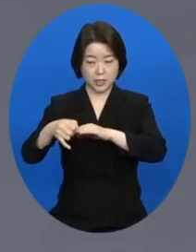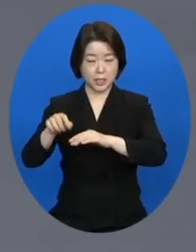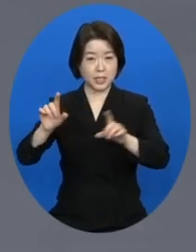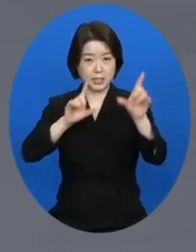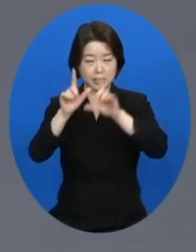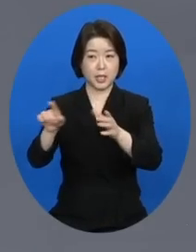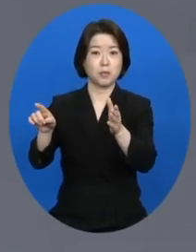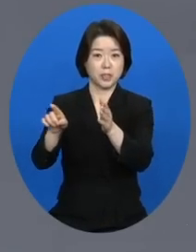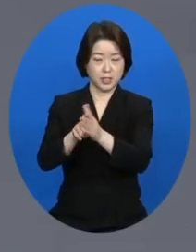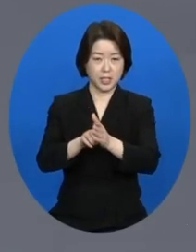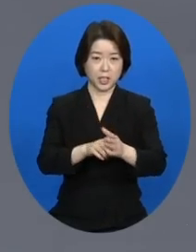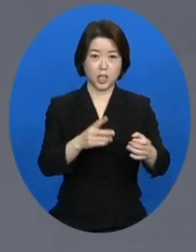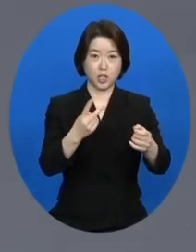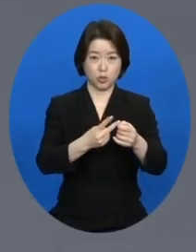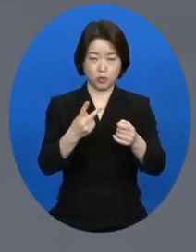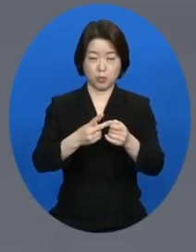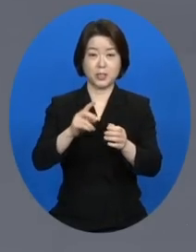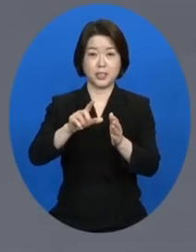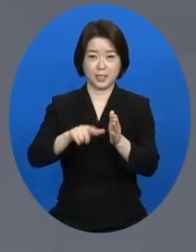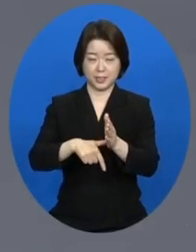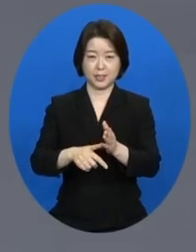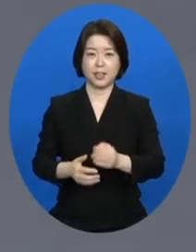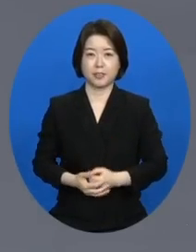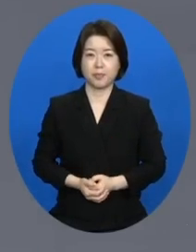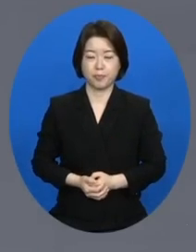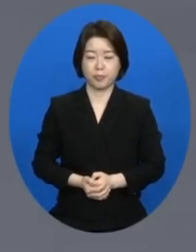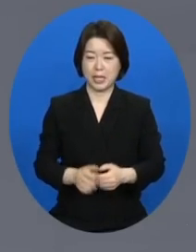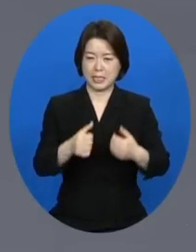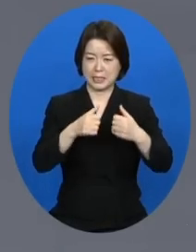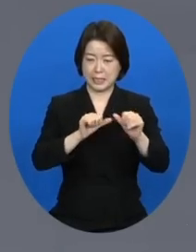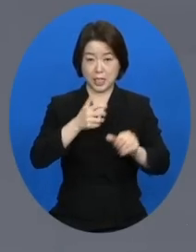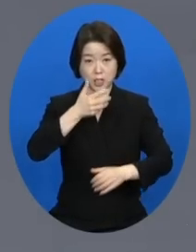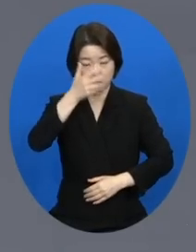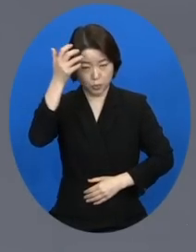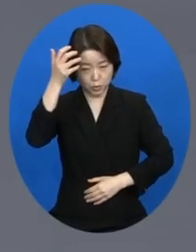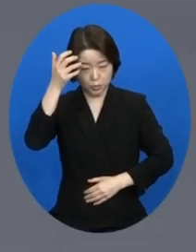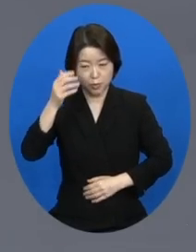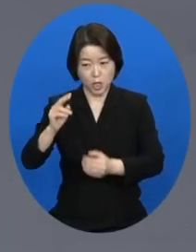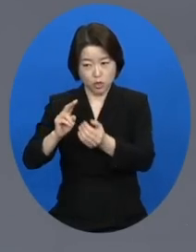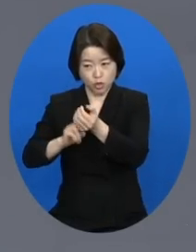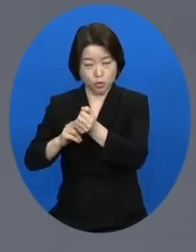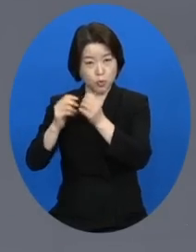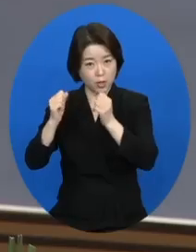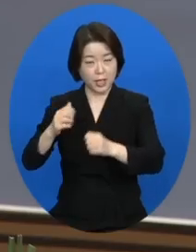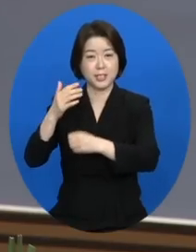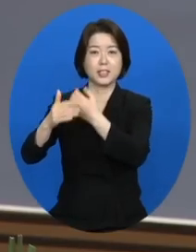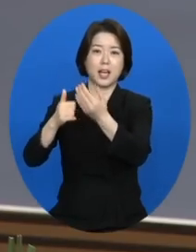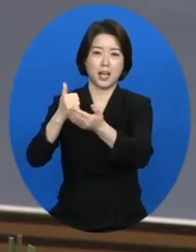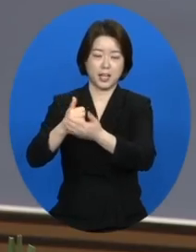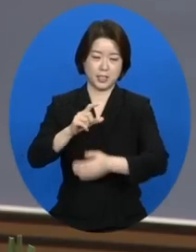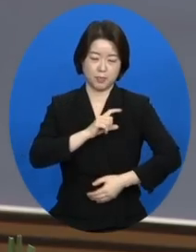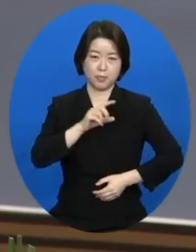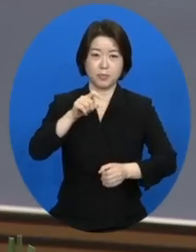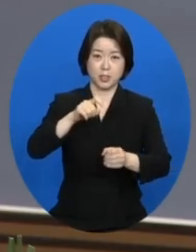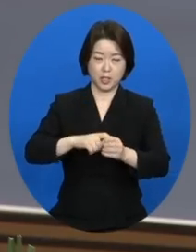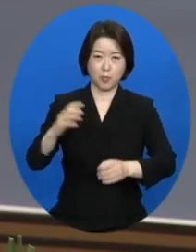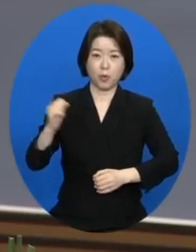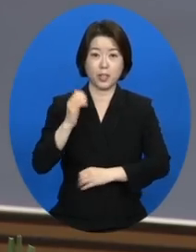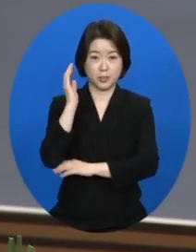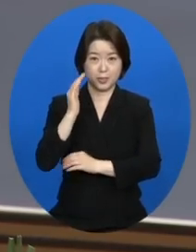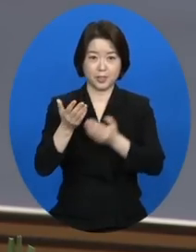신뢰하기 시리즈의 두 번째 시간이 되겠습니다. 깨어진 꿈 숨어 계신 하나님이란 제목의 말씀을